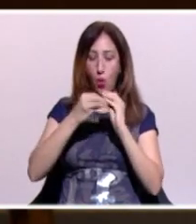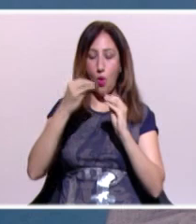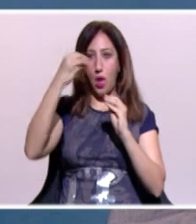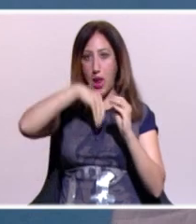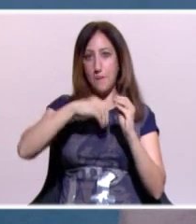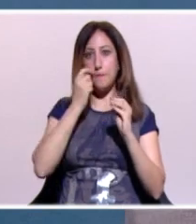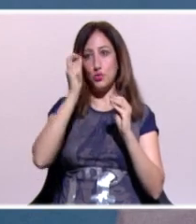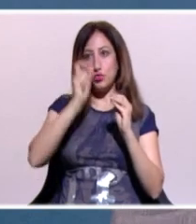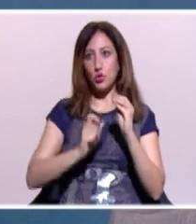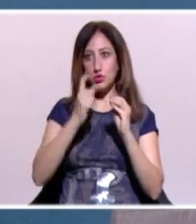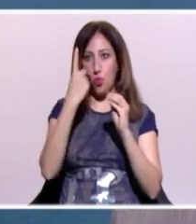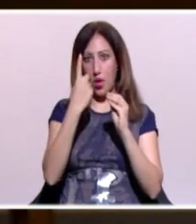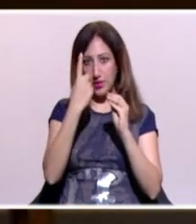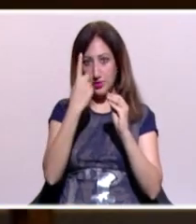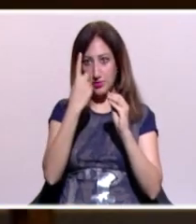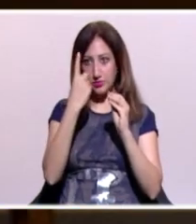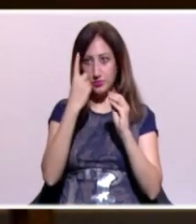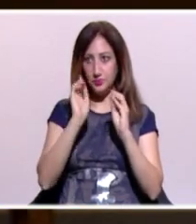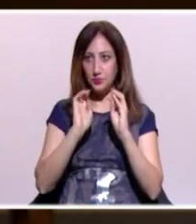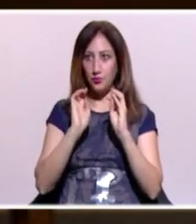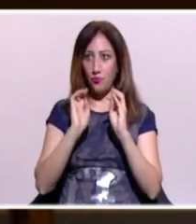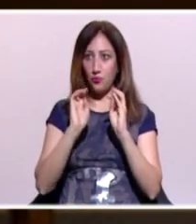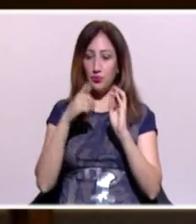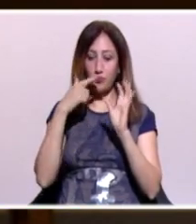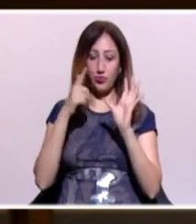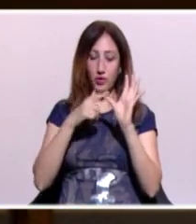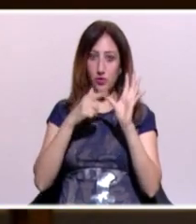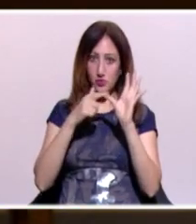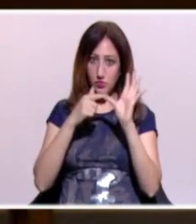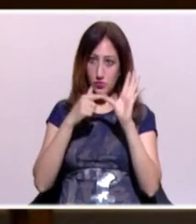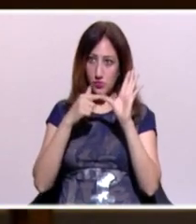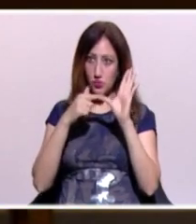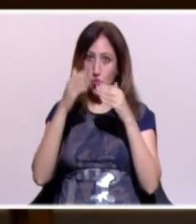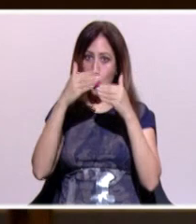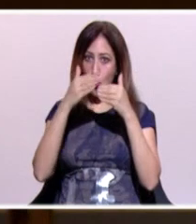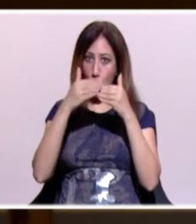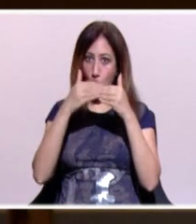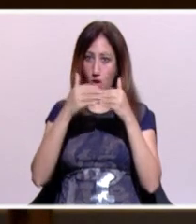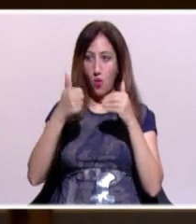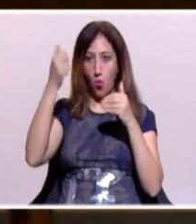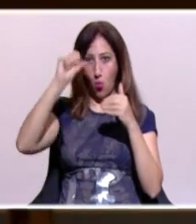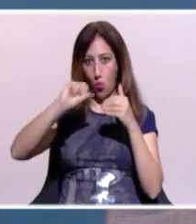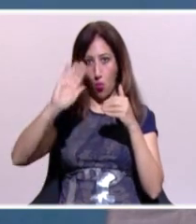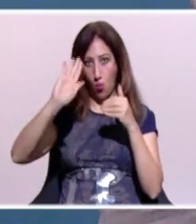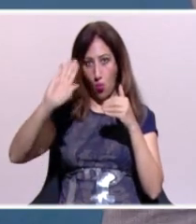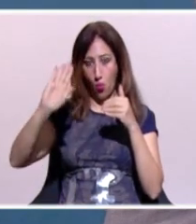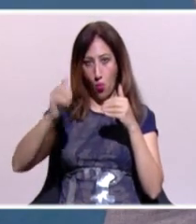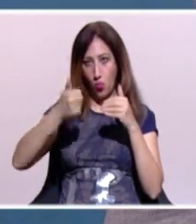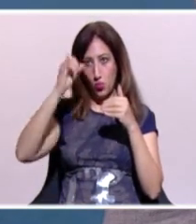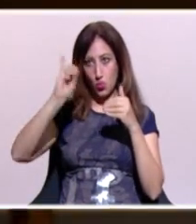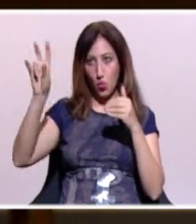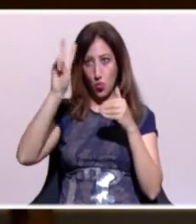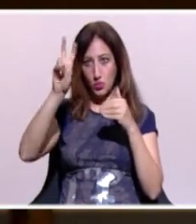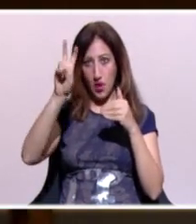منهم؟ لا لا لا، شخصيه خمسه. يعني رمزي، يعني في ناس شافت ان رمزي اقرب جدا ان يكون اسامه بن لادن، وفي المرحله الاخيره